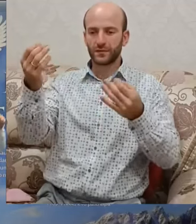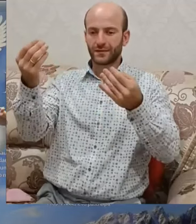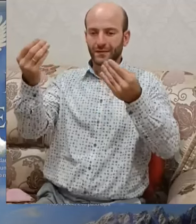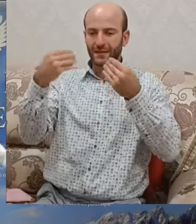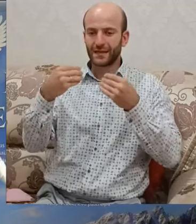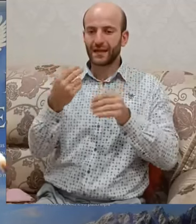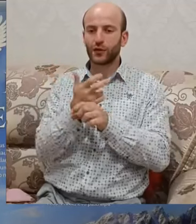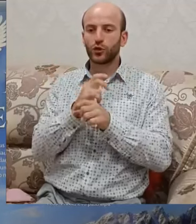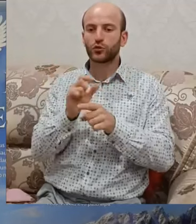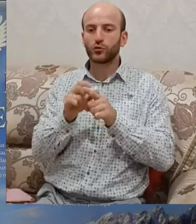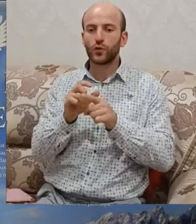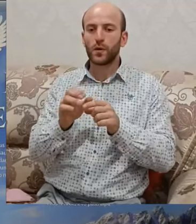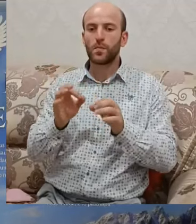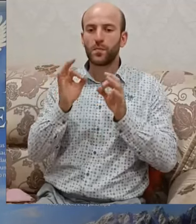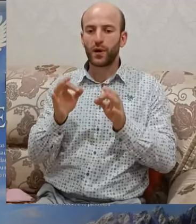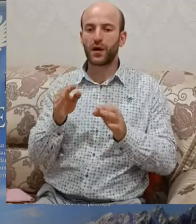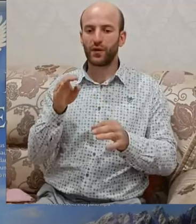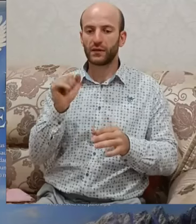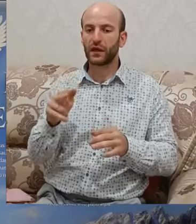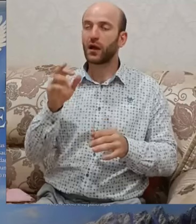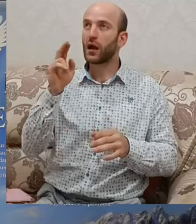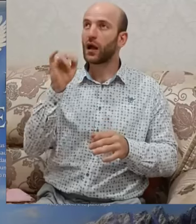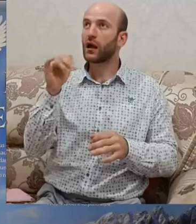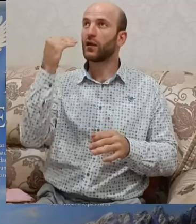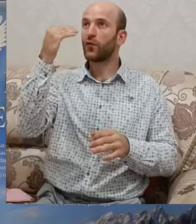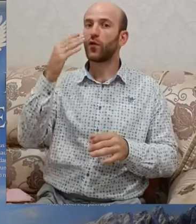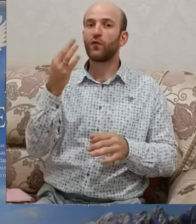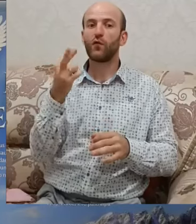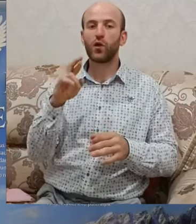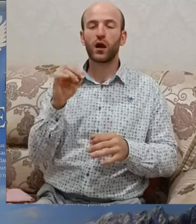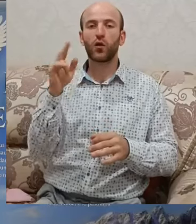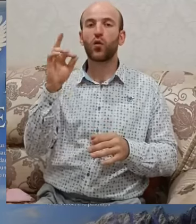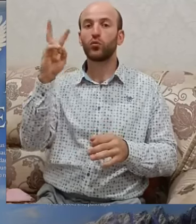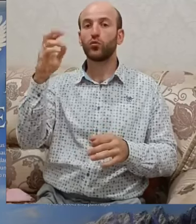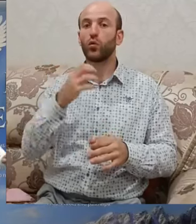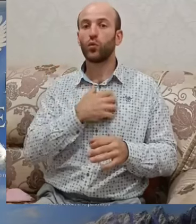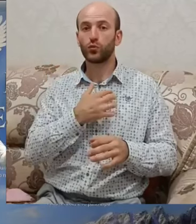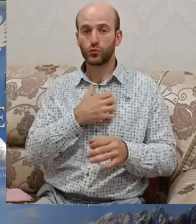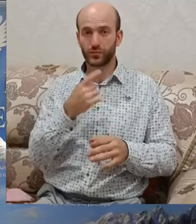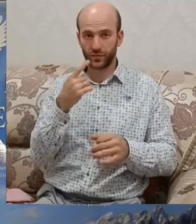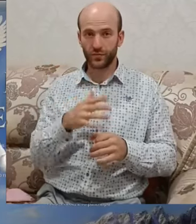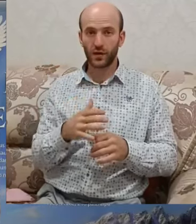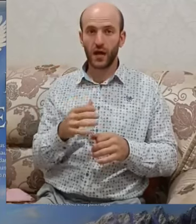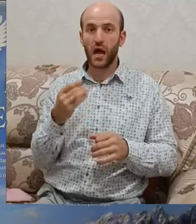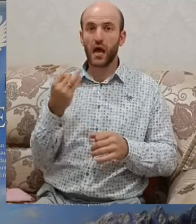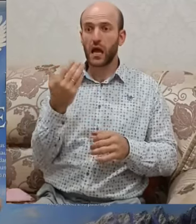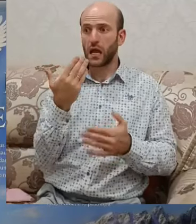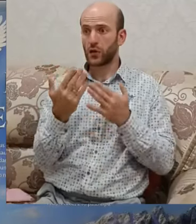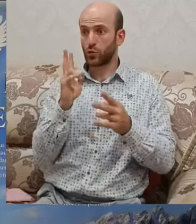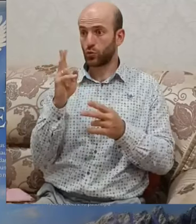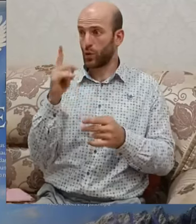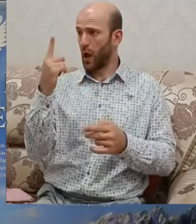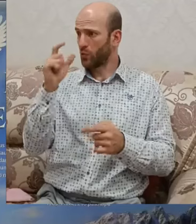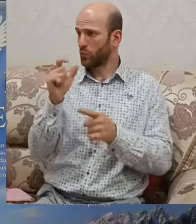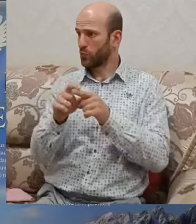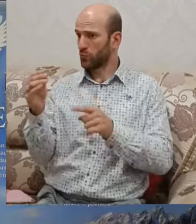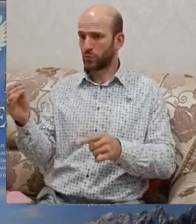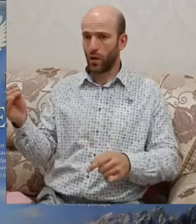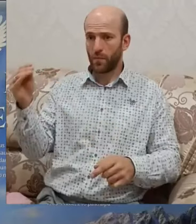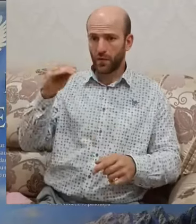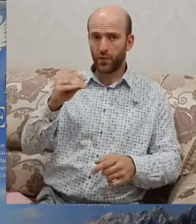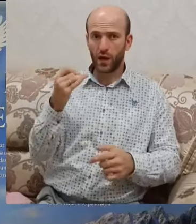kas nors pridės ar atims prie to. Если кто-то прибавит или отнимет от этого. Negali nieks nei pridėti, nei atimti. Не может никто ни прибавить,